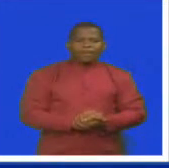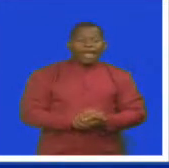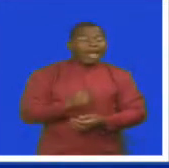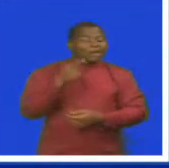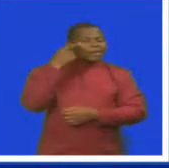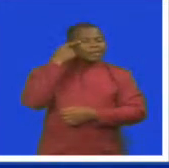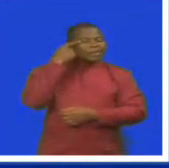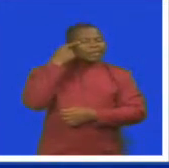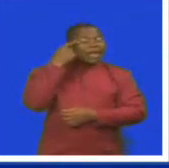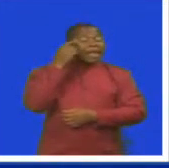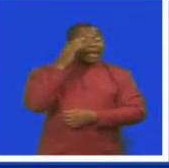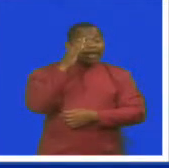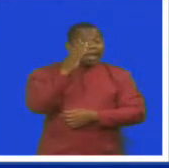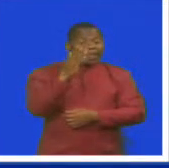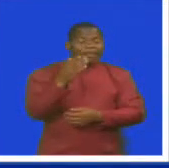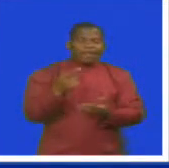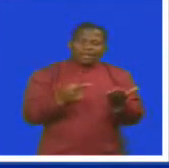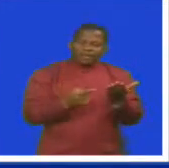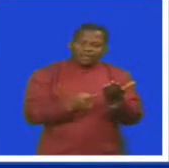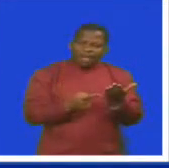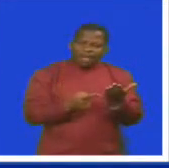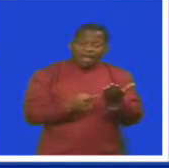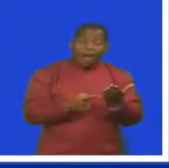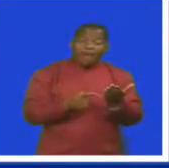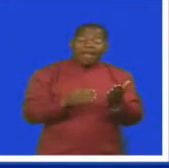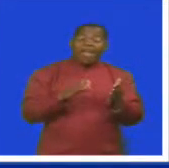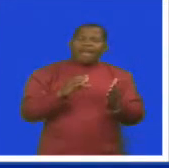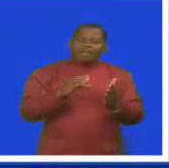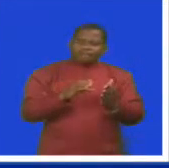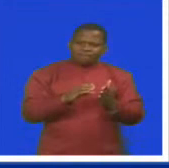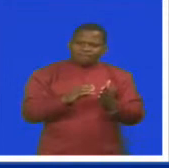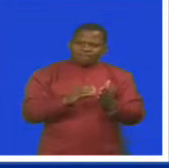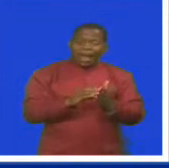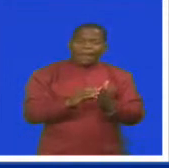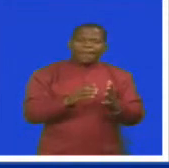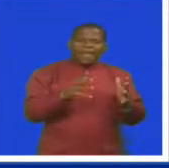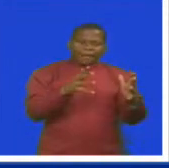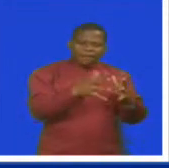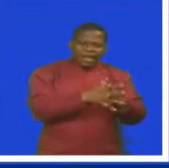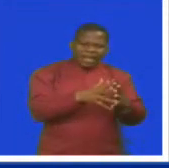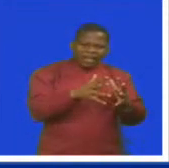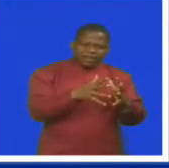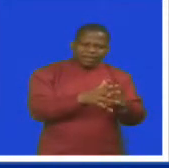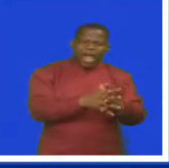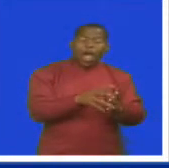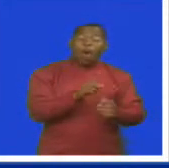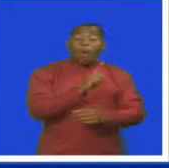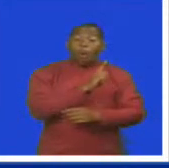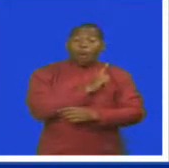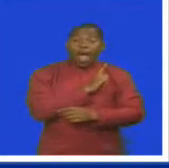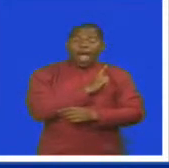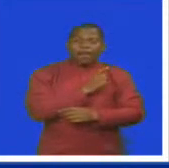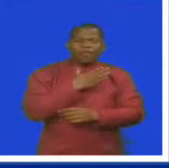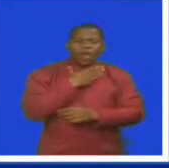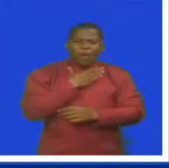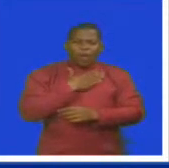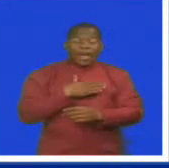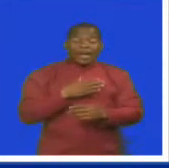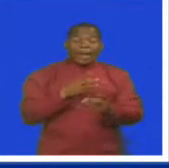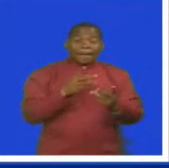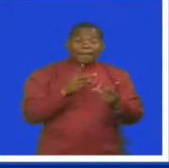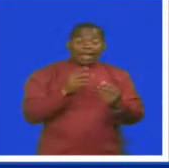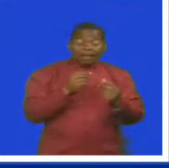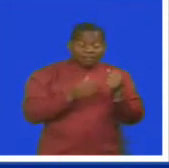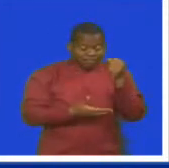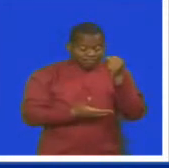sohlanganana labathinzekako kuleli dolobha lapho bekubukusana khona ukuthi imali yeminyaka wa 2020-2021 dingasetshenziswa